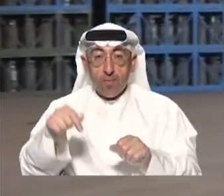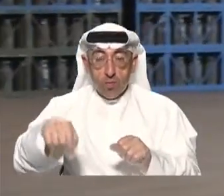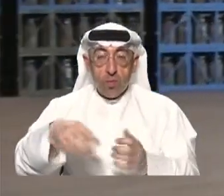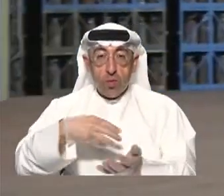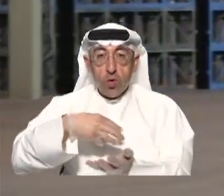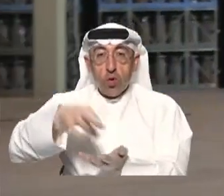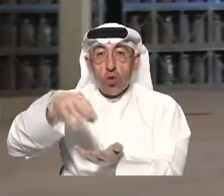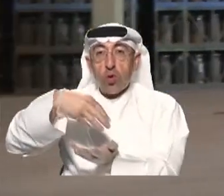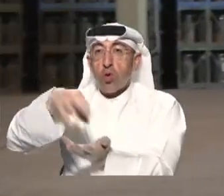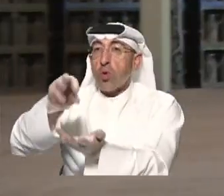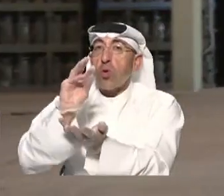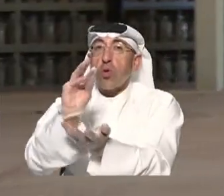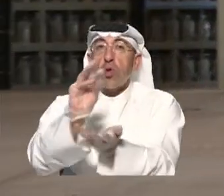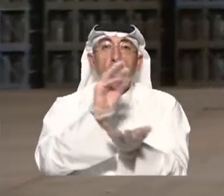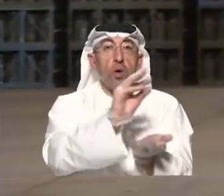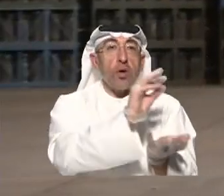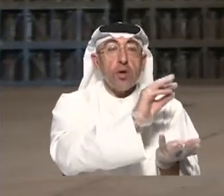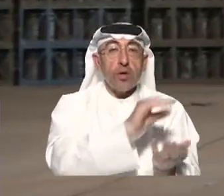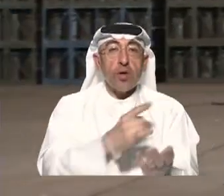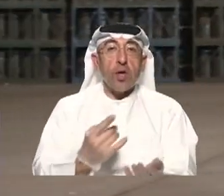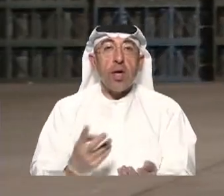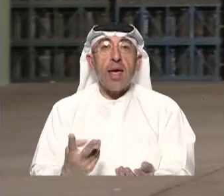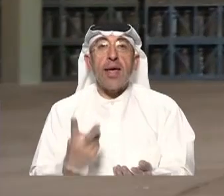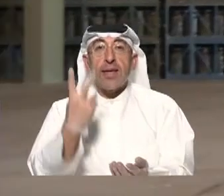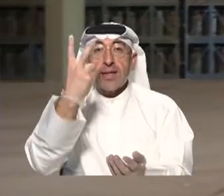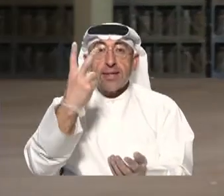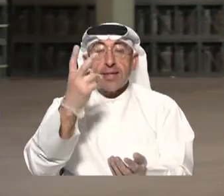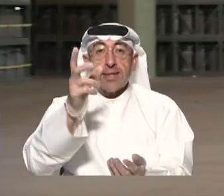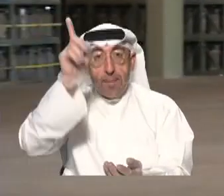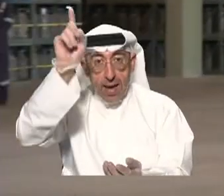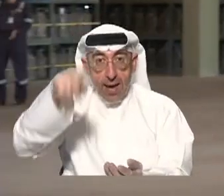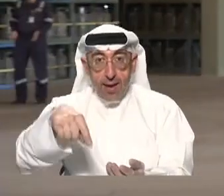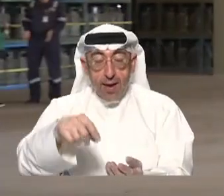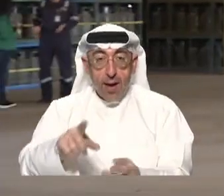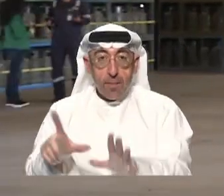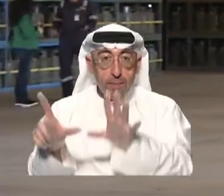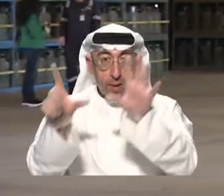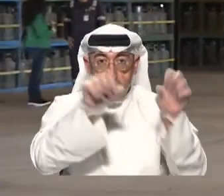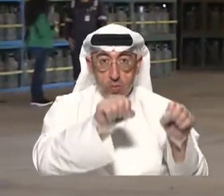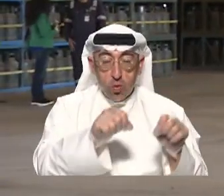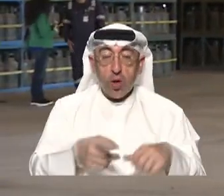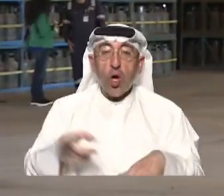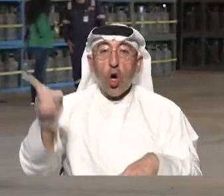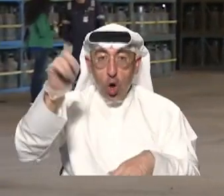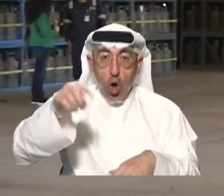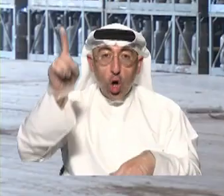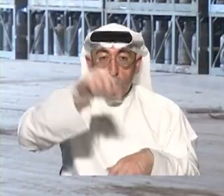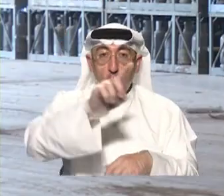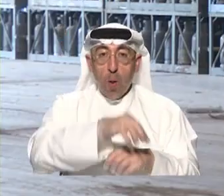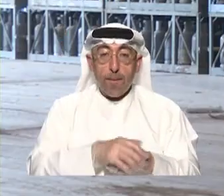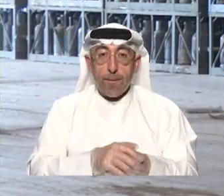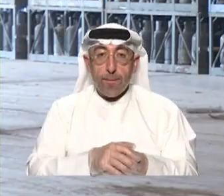فرفعنا التوزيع الى 7 أيام في الأسبوع. وأكد لك ان المنتج كافي.